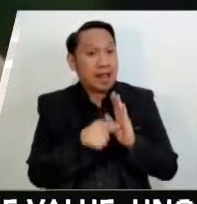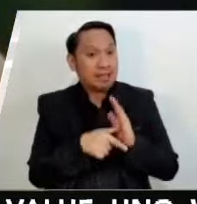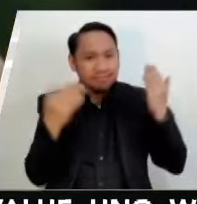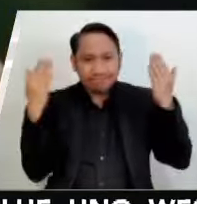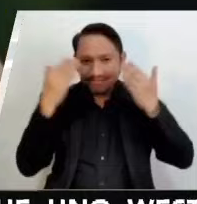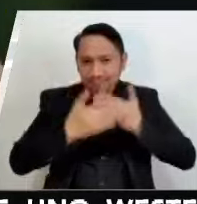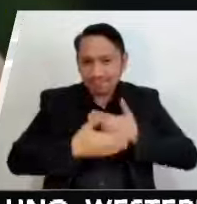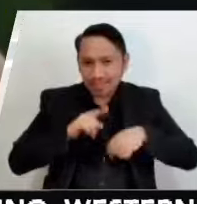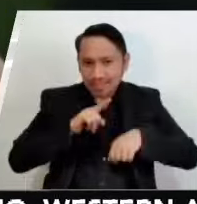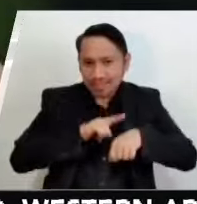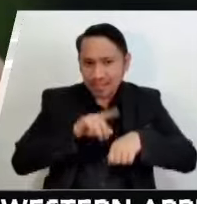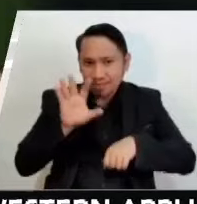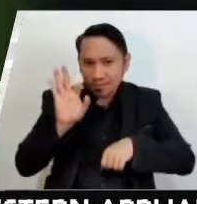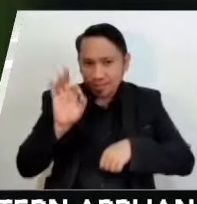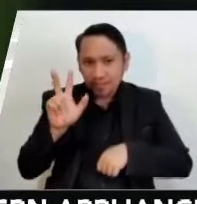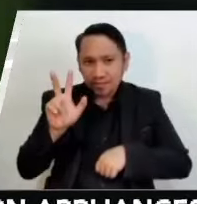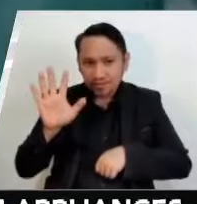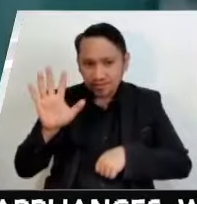9:35 p.m.